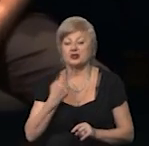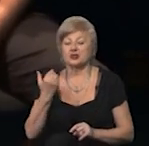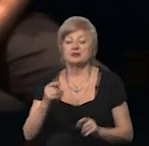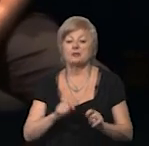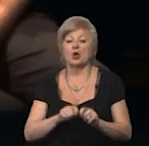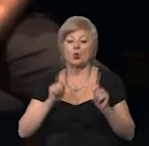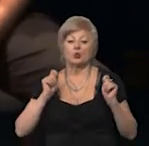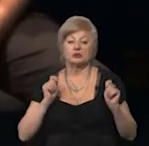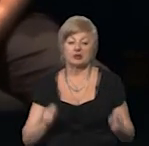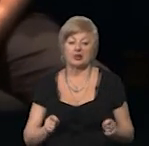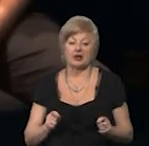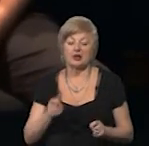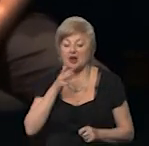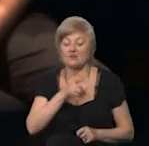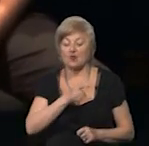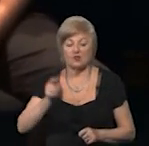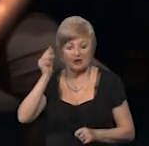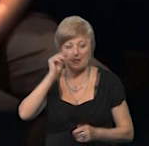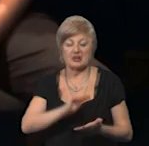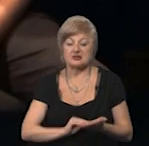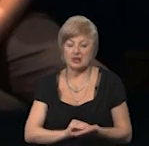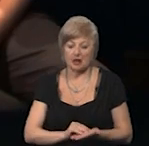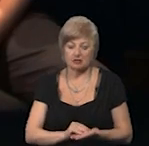відкрили під час цих занять?